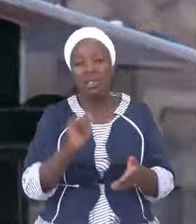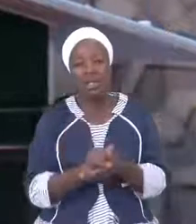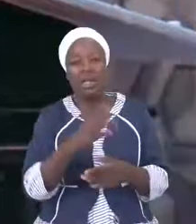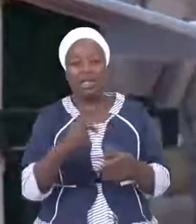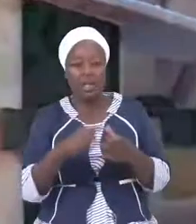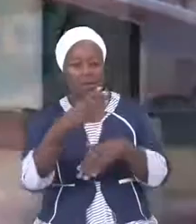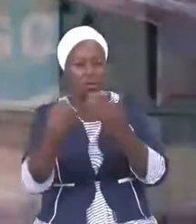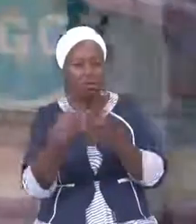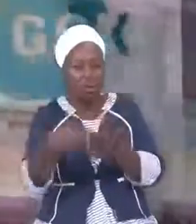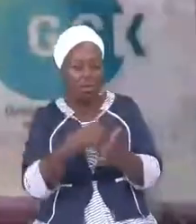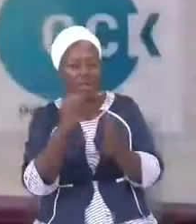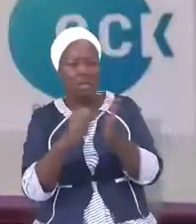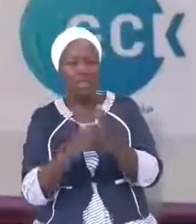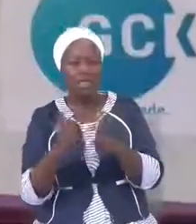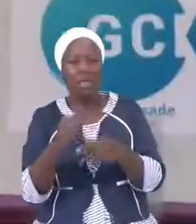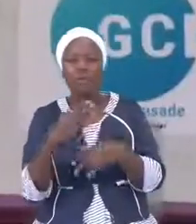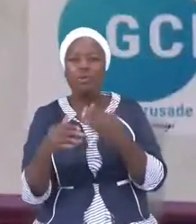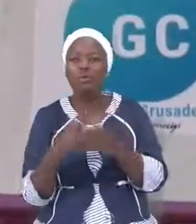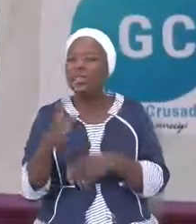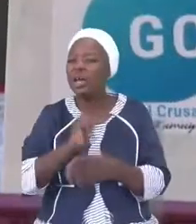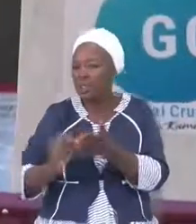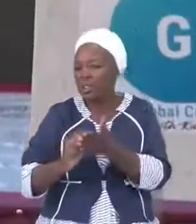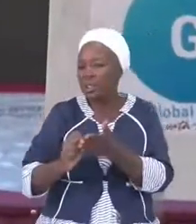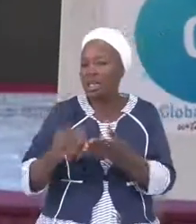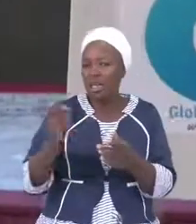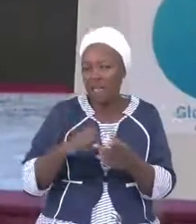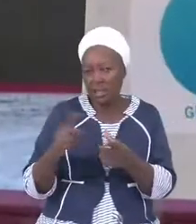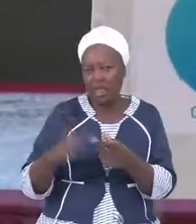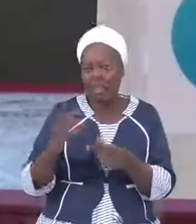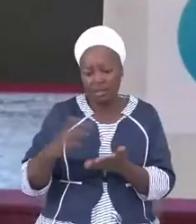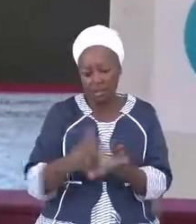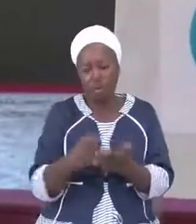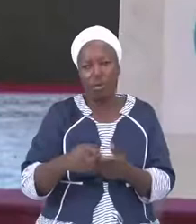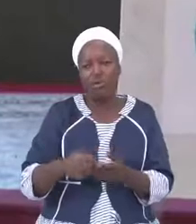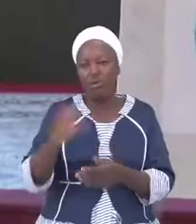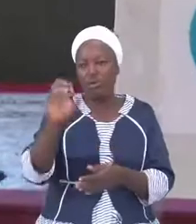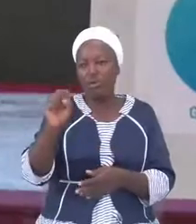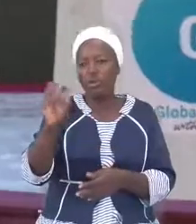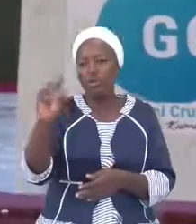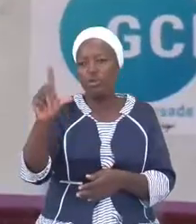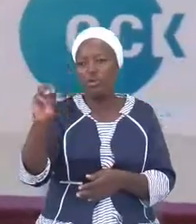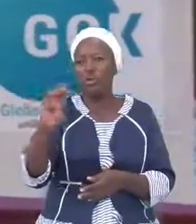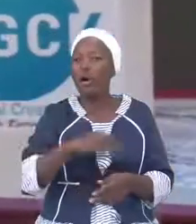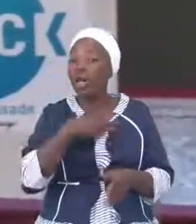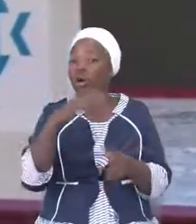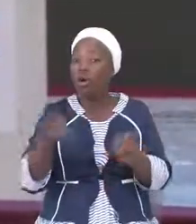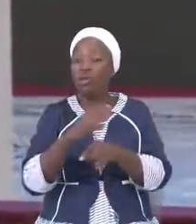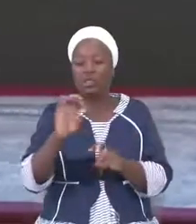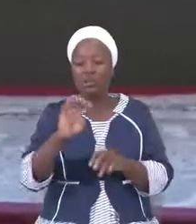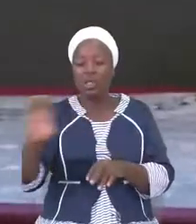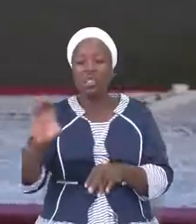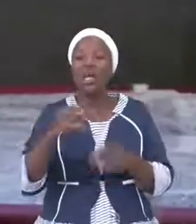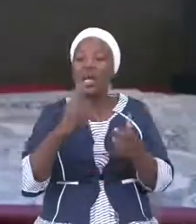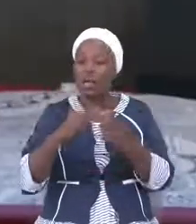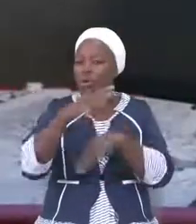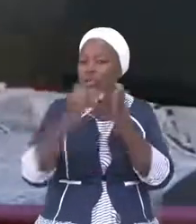Et dans les livres de sagesse, il y a le livre de Job, de Psaume, et Proverbe, et Cantique